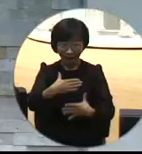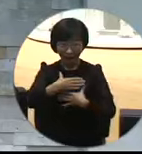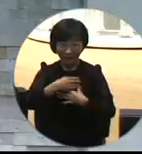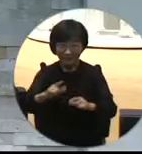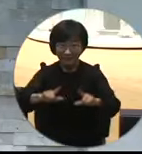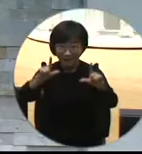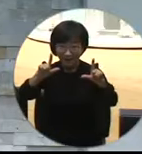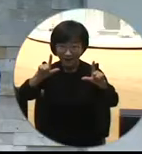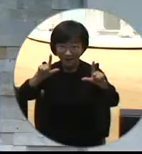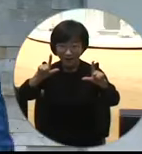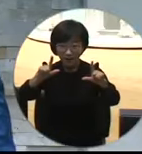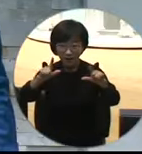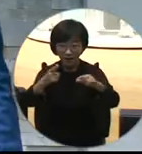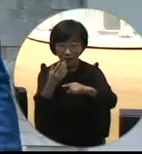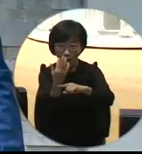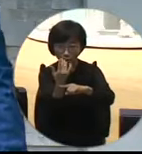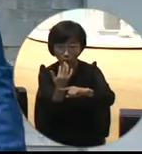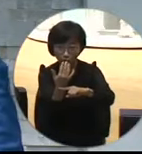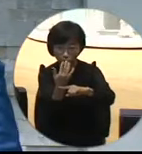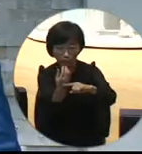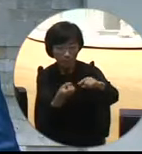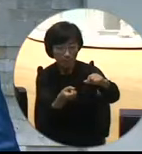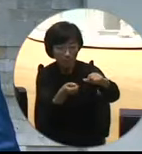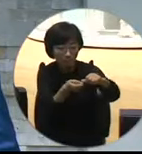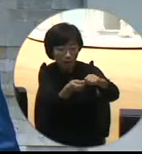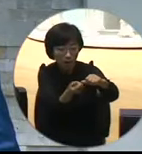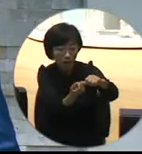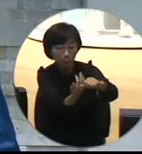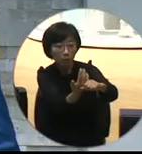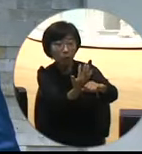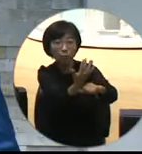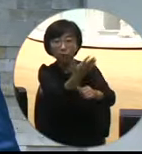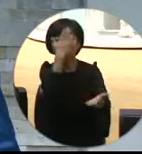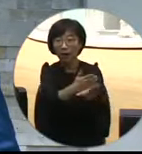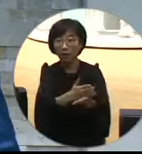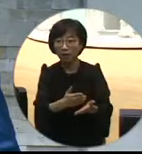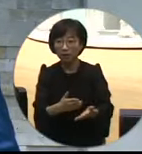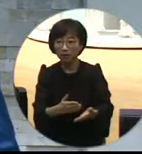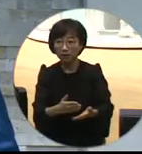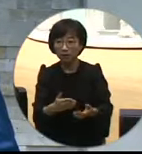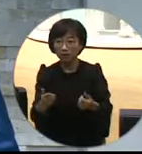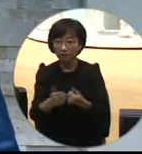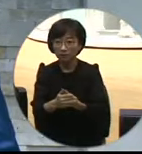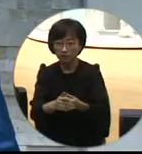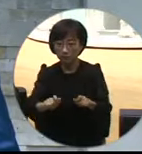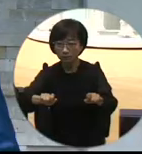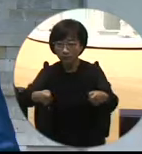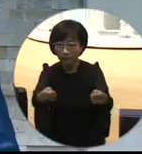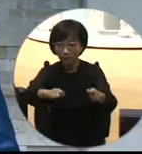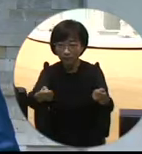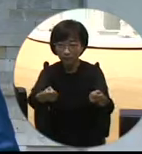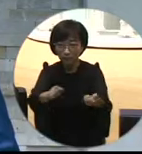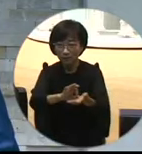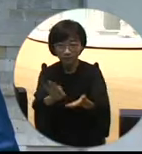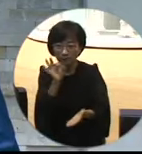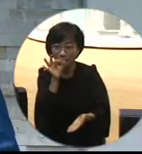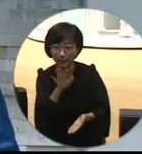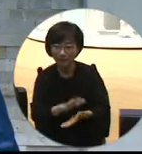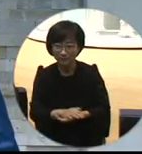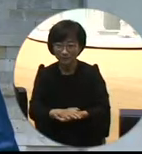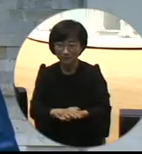마라 그랬어요. 자기들이 세척이 그래요. 그러니까 불을 못 켜. 렌지, 가스렌지를 못 돌려요.